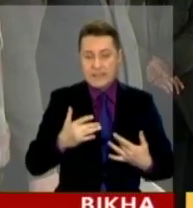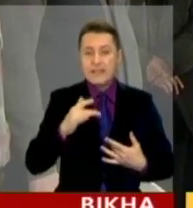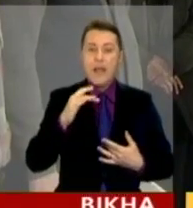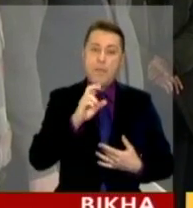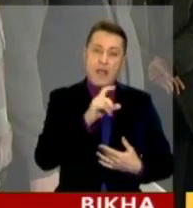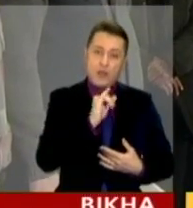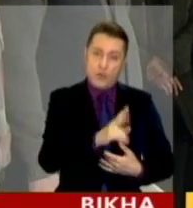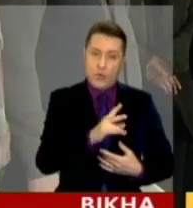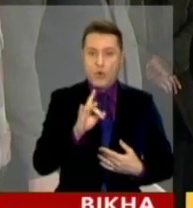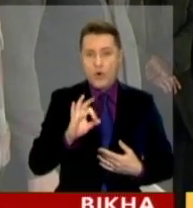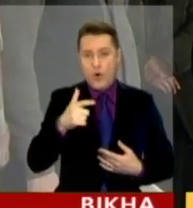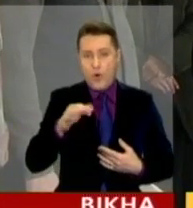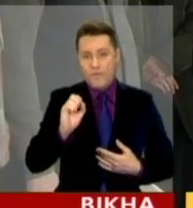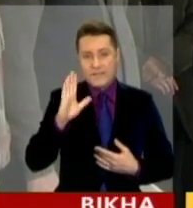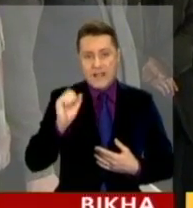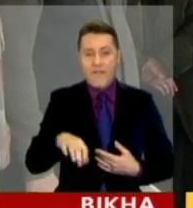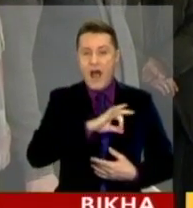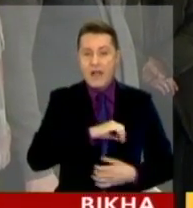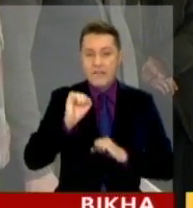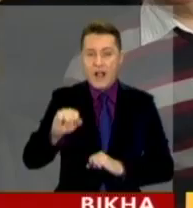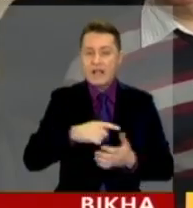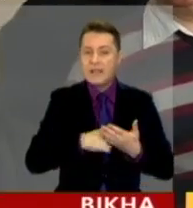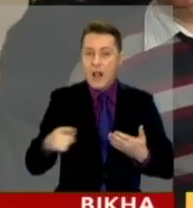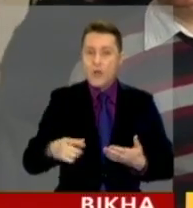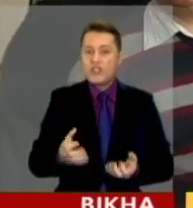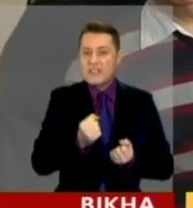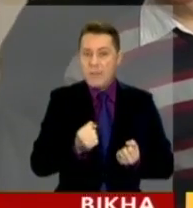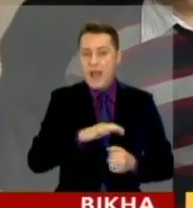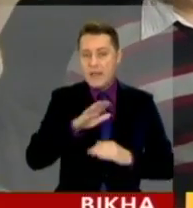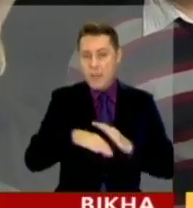Роговцева. Адвокати затриманих наголошують, тримання під вартою незаконне.